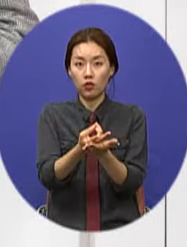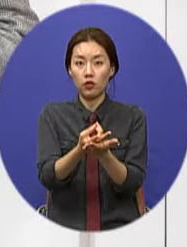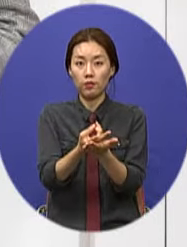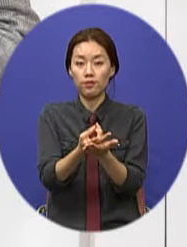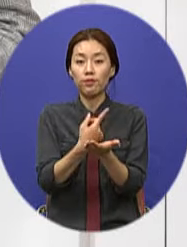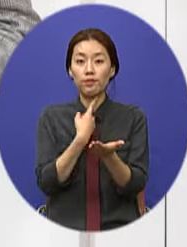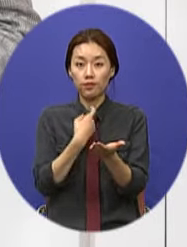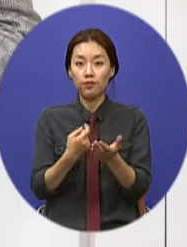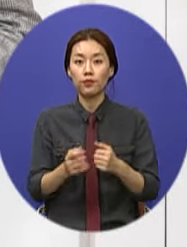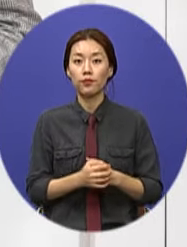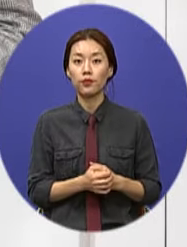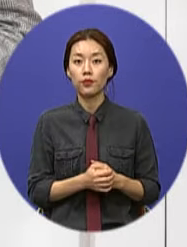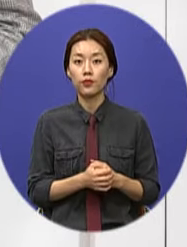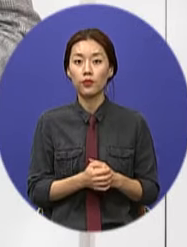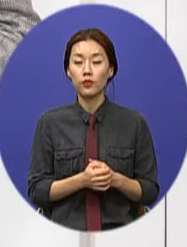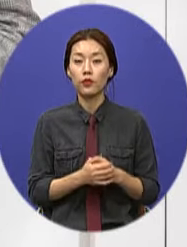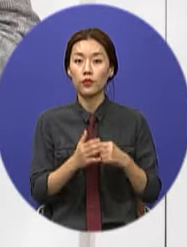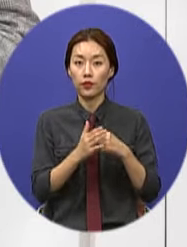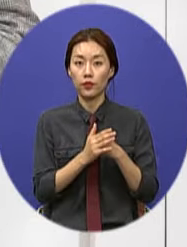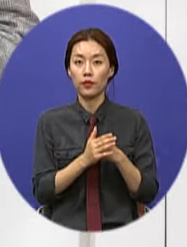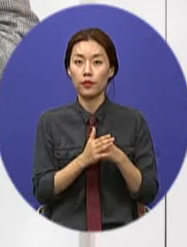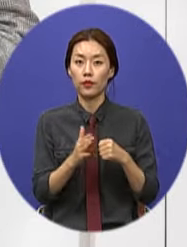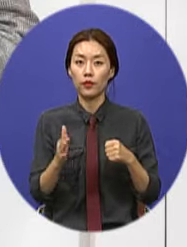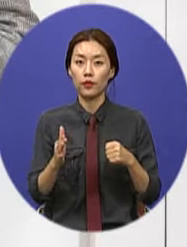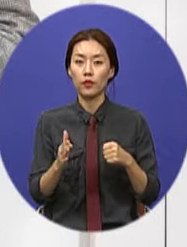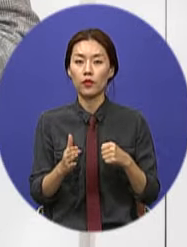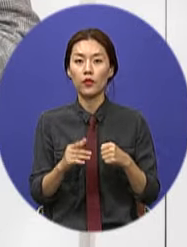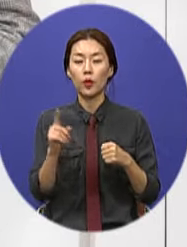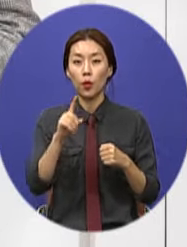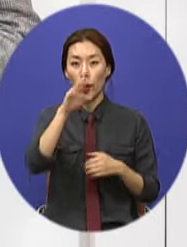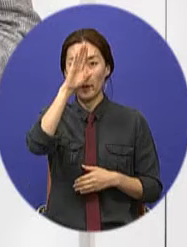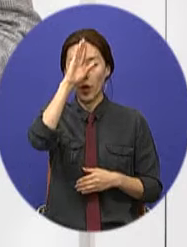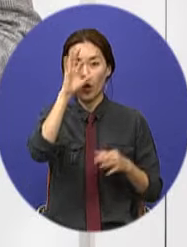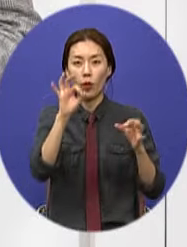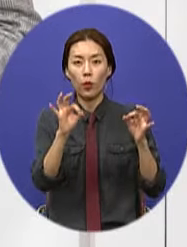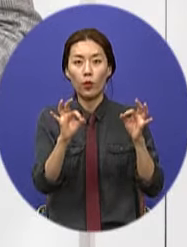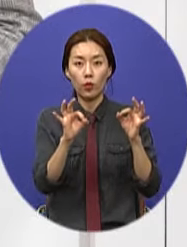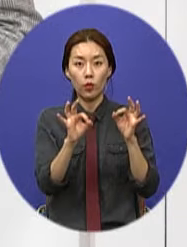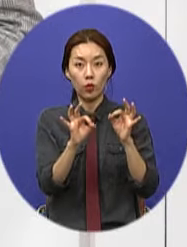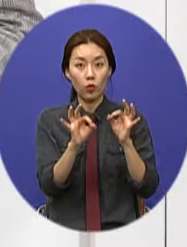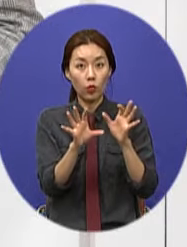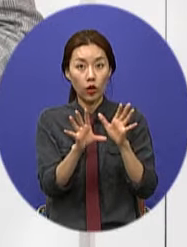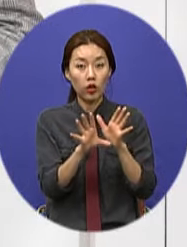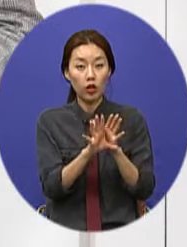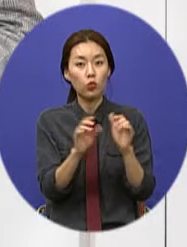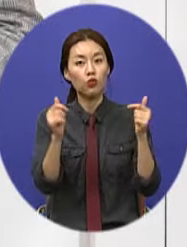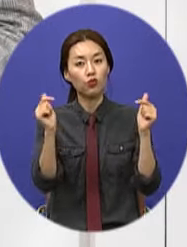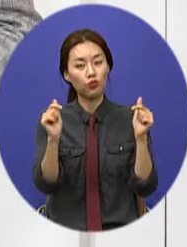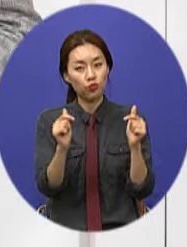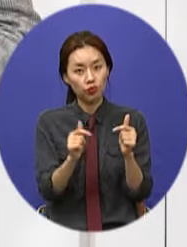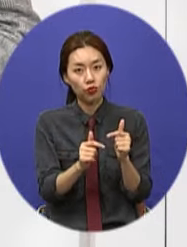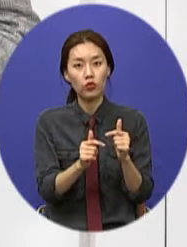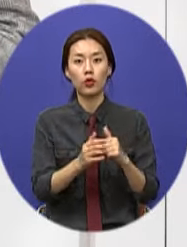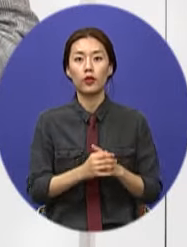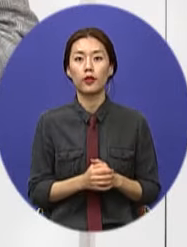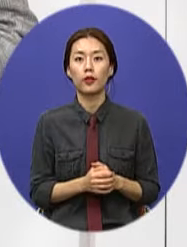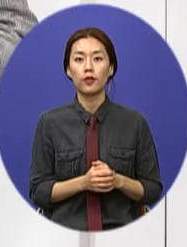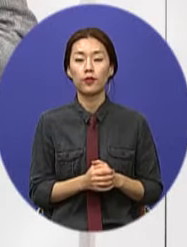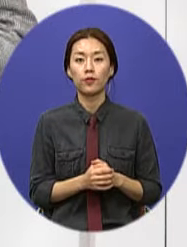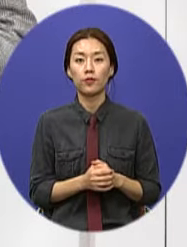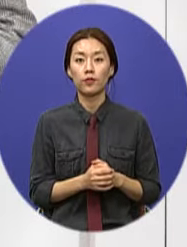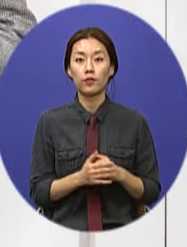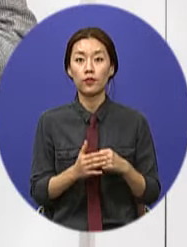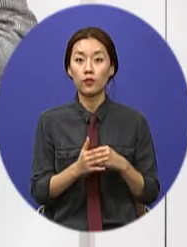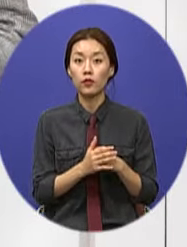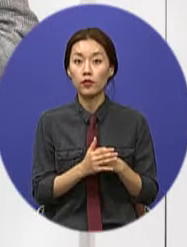네. 예, 네, 그래가지고 이제 좀 완쾌 좀 조금 이제 많이 나서가지고. 그런데 어제